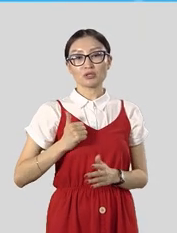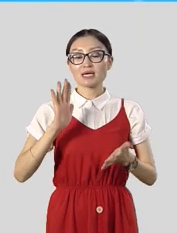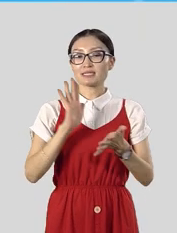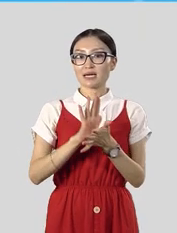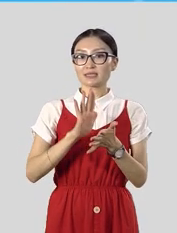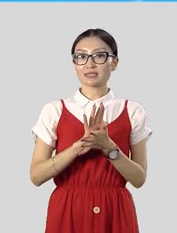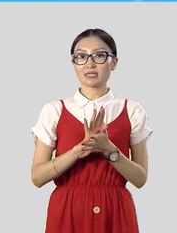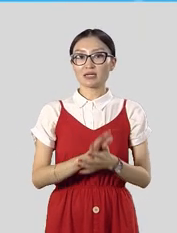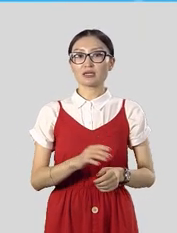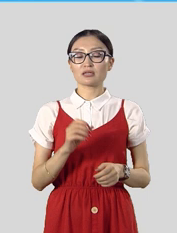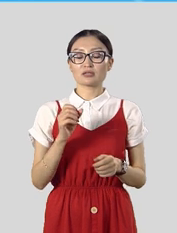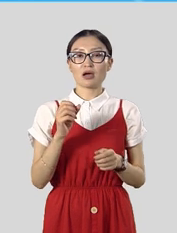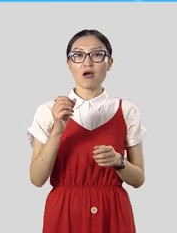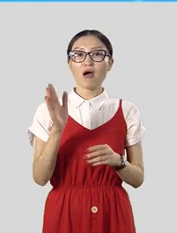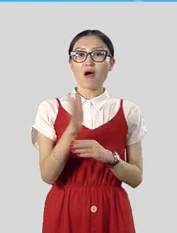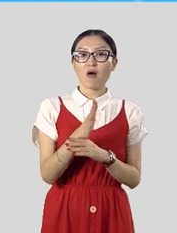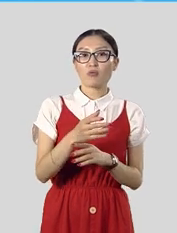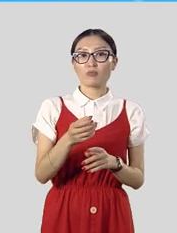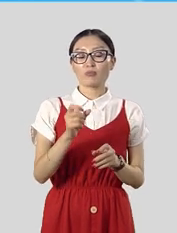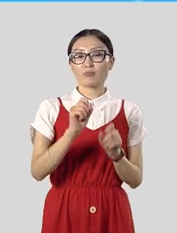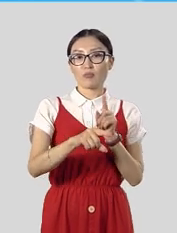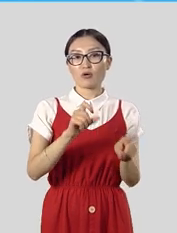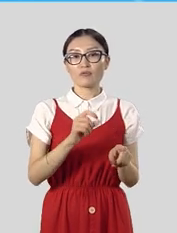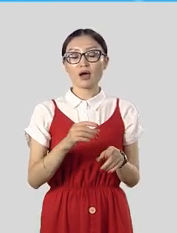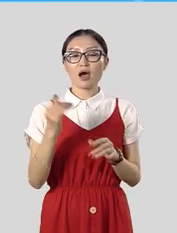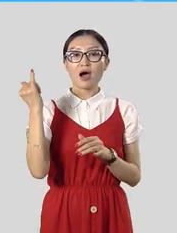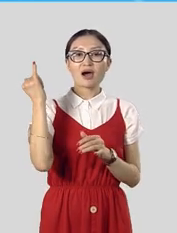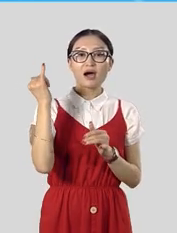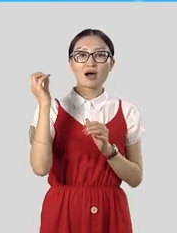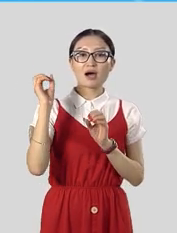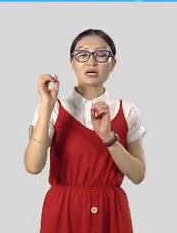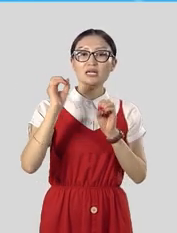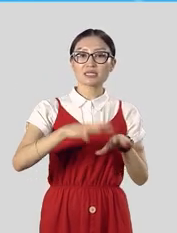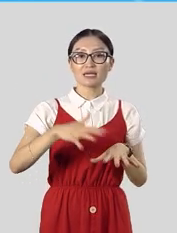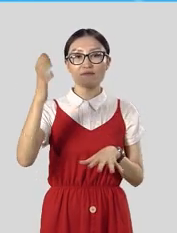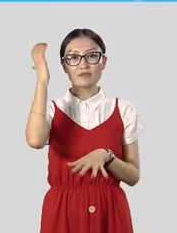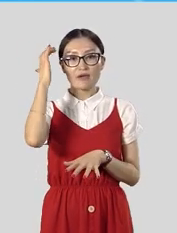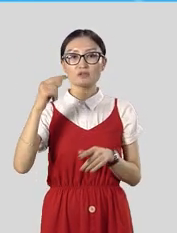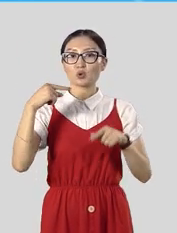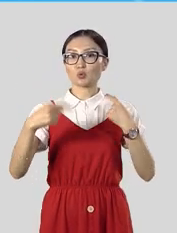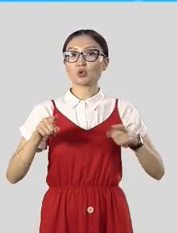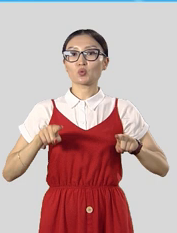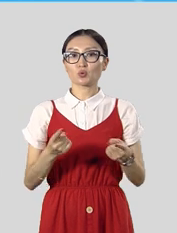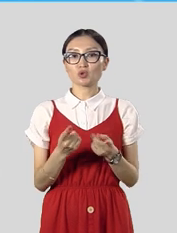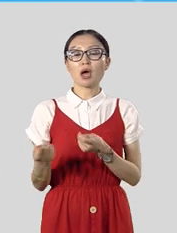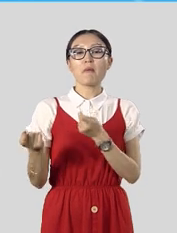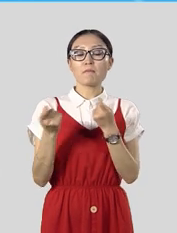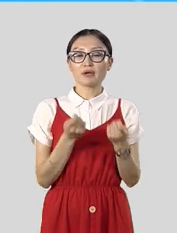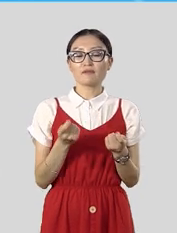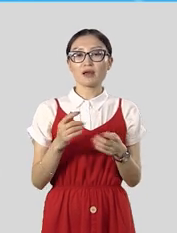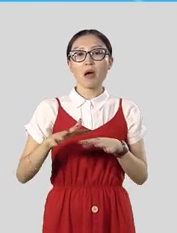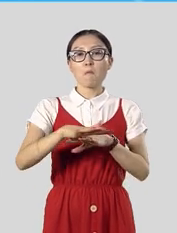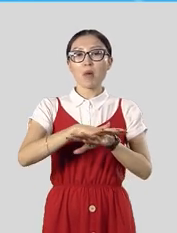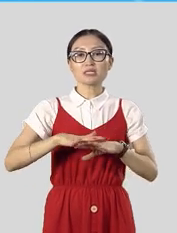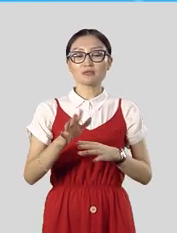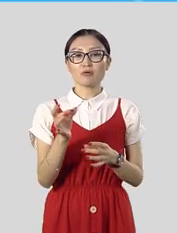загрязнение, чрезмерный промысел рыбы, разлив нефти и другие угрозы привели к массовому